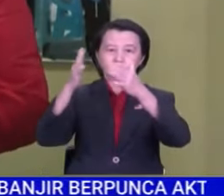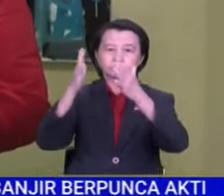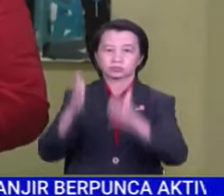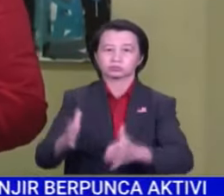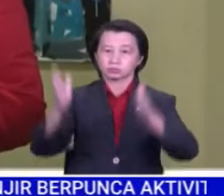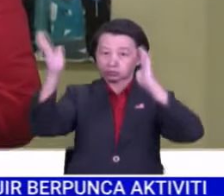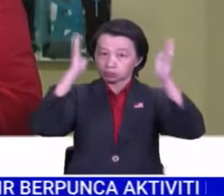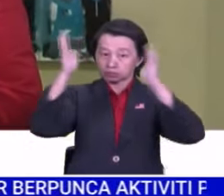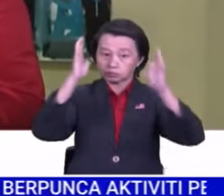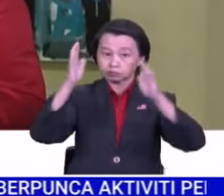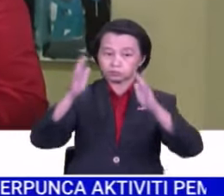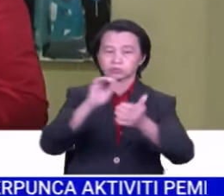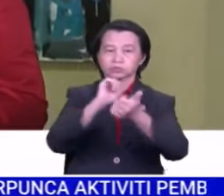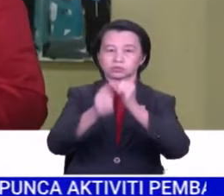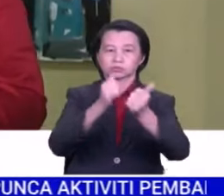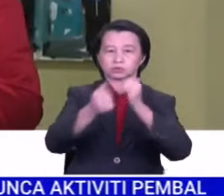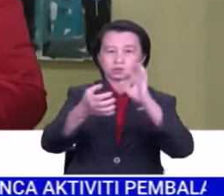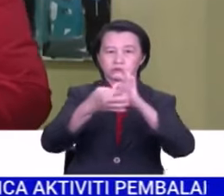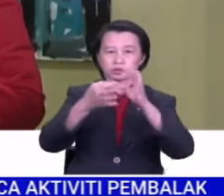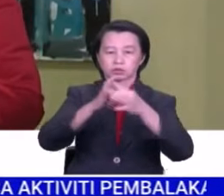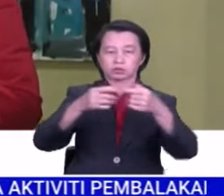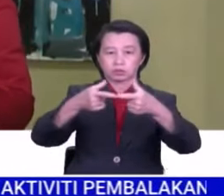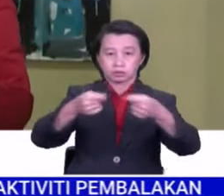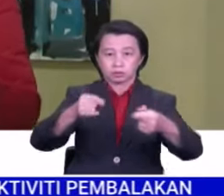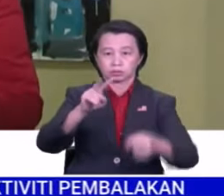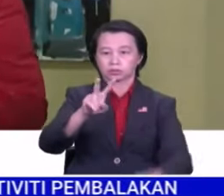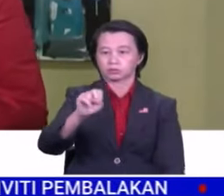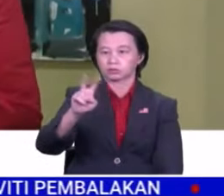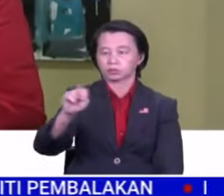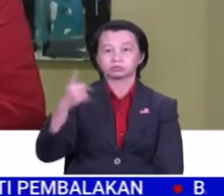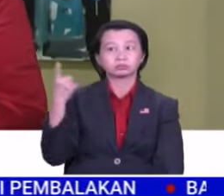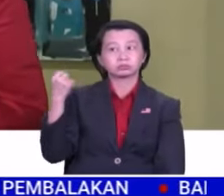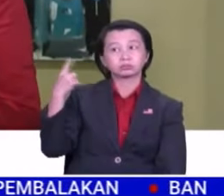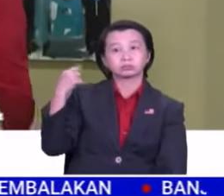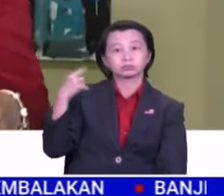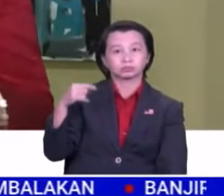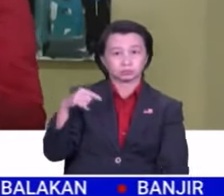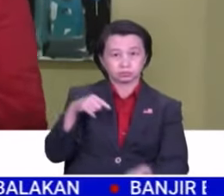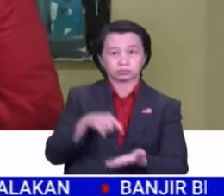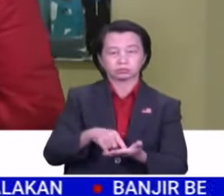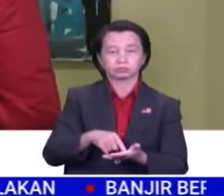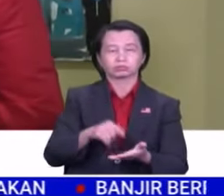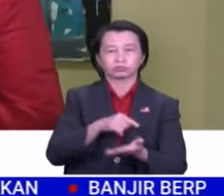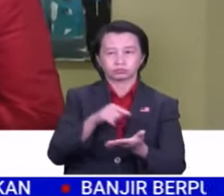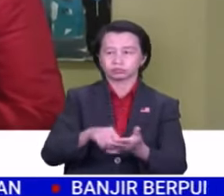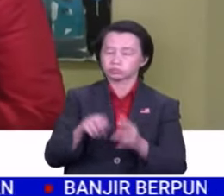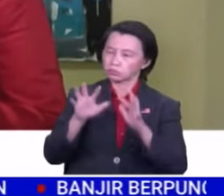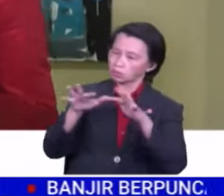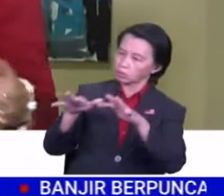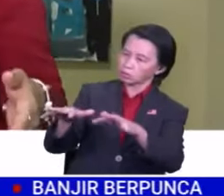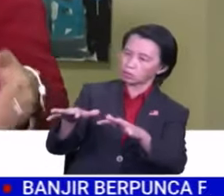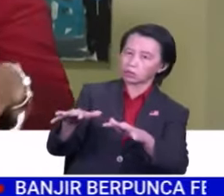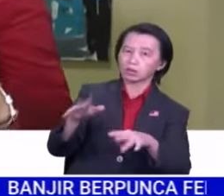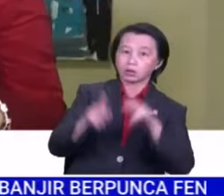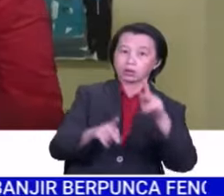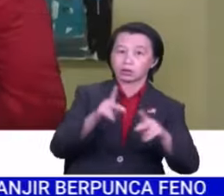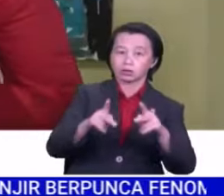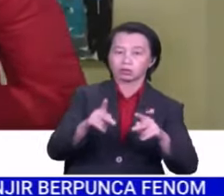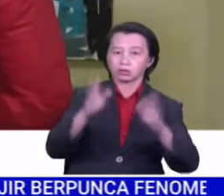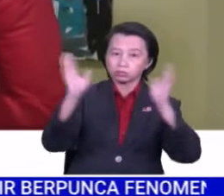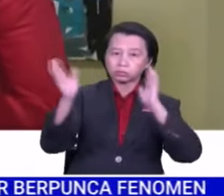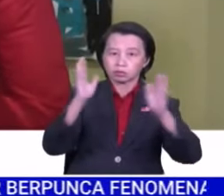kontijen Malaysia pada Sukan Olimpik Jepun 2020 baru-baru ini. Ianya bukan sahaja menarik perhatian warga